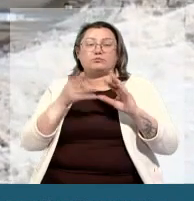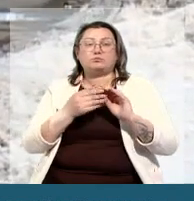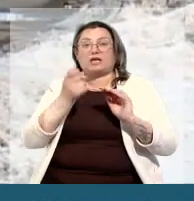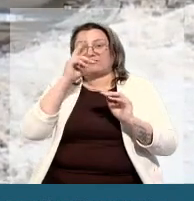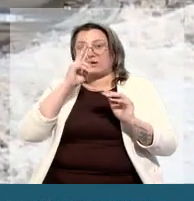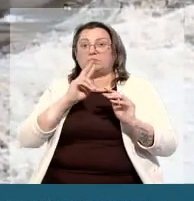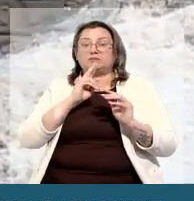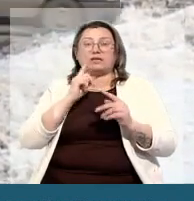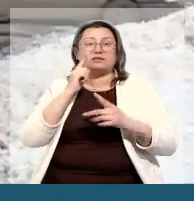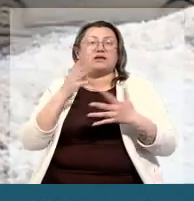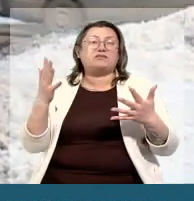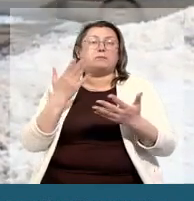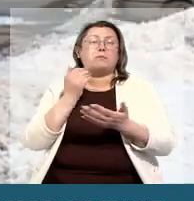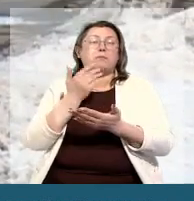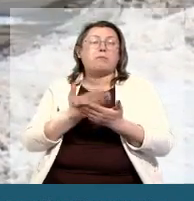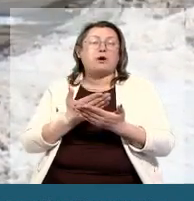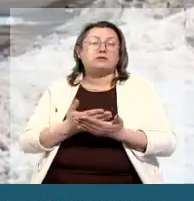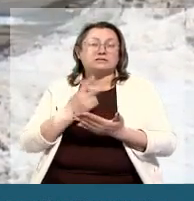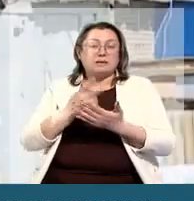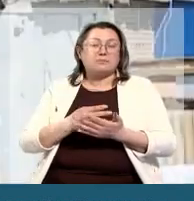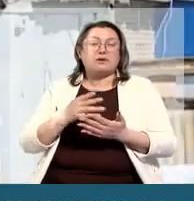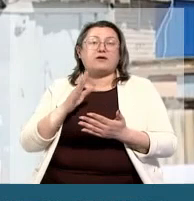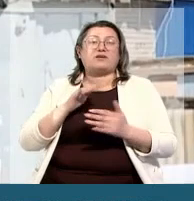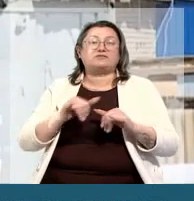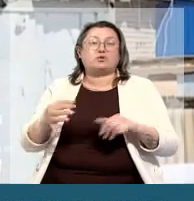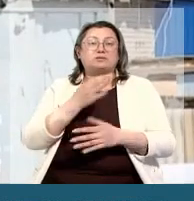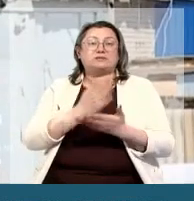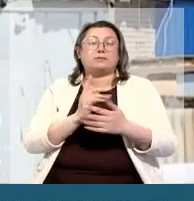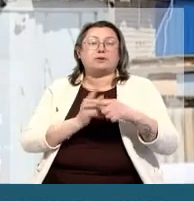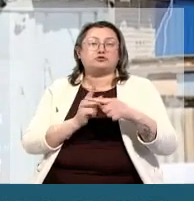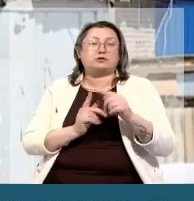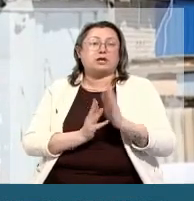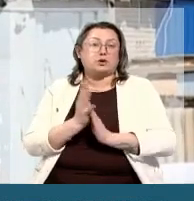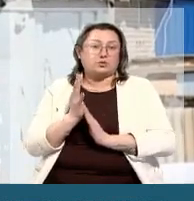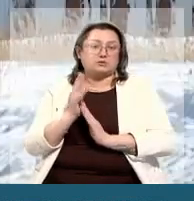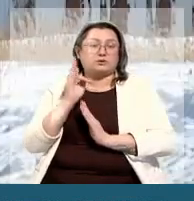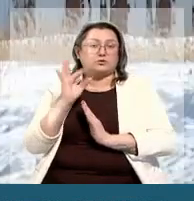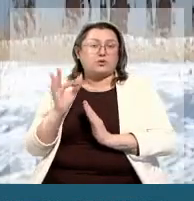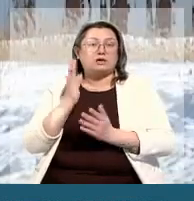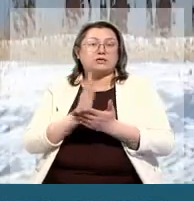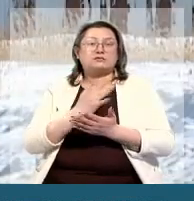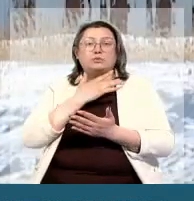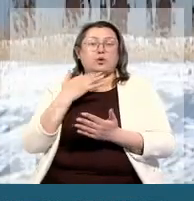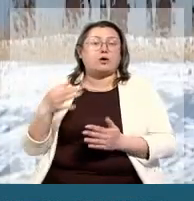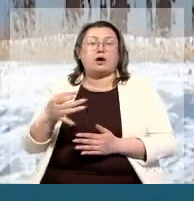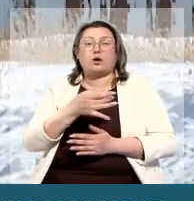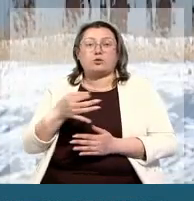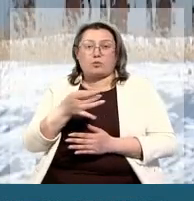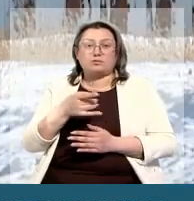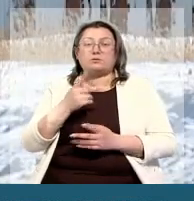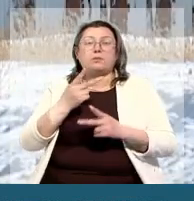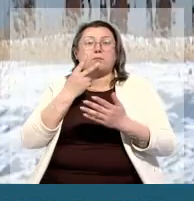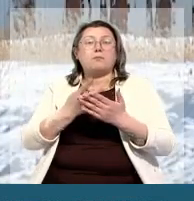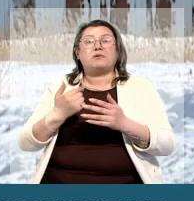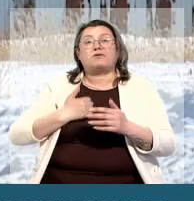2 месяцев по основным показателям социально-экономического развития области наблюдается положительная динамика. Однако есть немало регионов, которые не могут